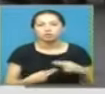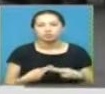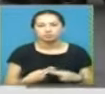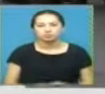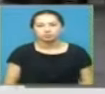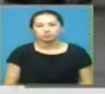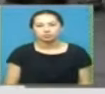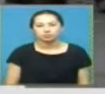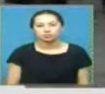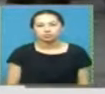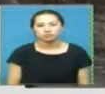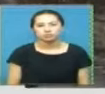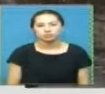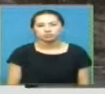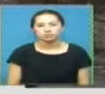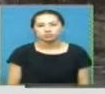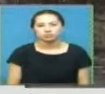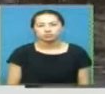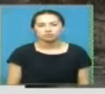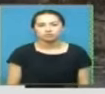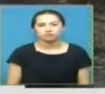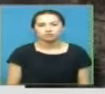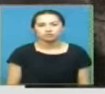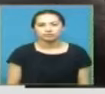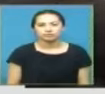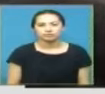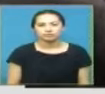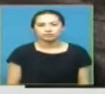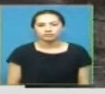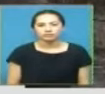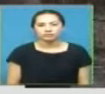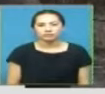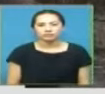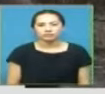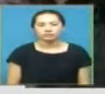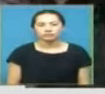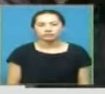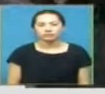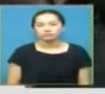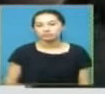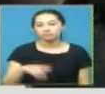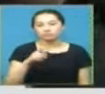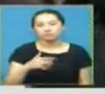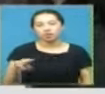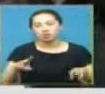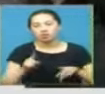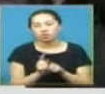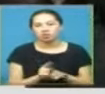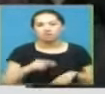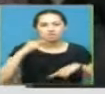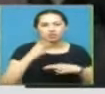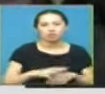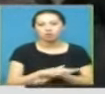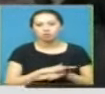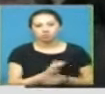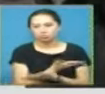Біздің күніміз қазір итке берсін деп тұр. Кештің жаңағы жігіттері мына қарақалтып менсінбейді. Байсалып деген әкім үкім шығарды, ақша